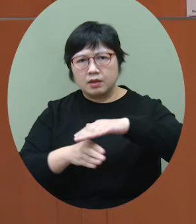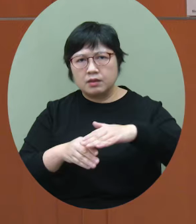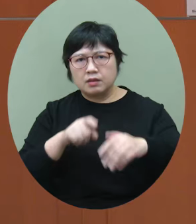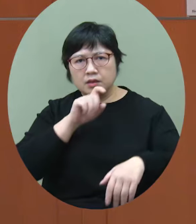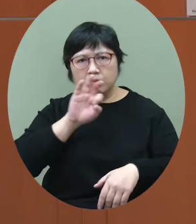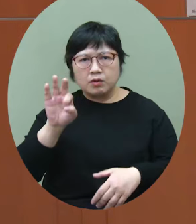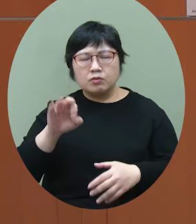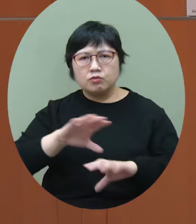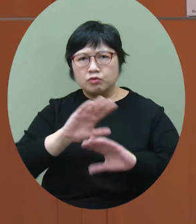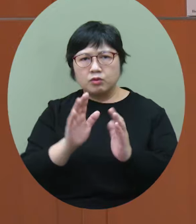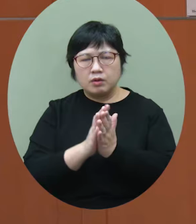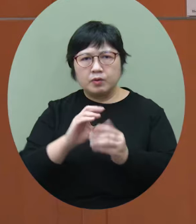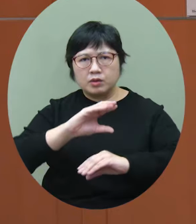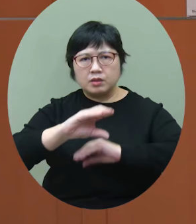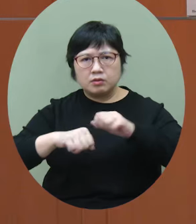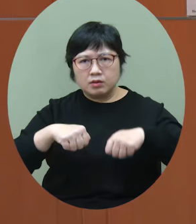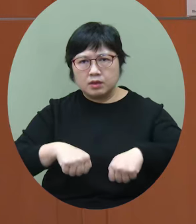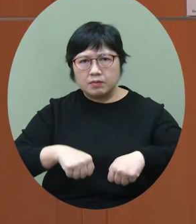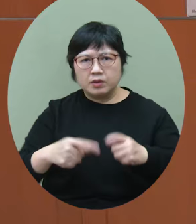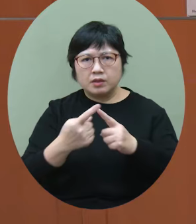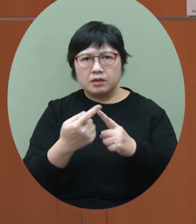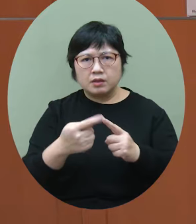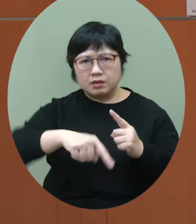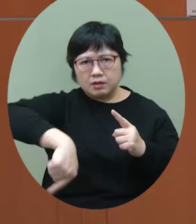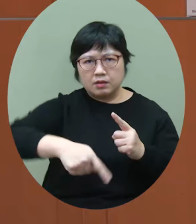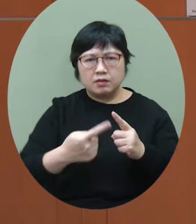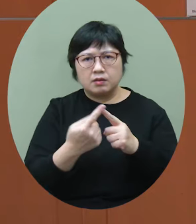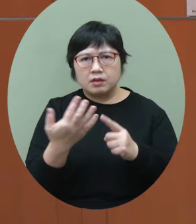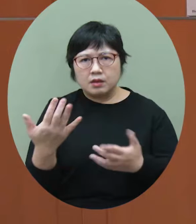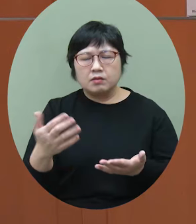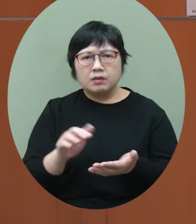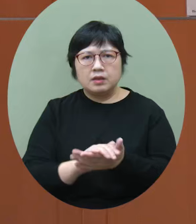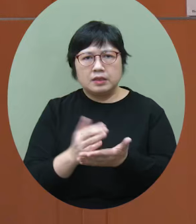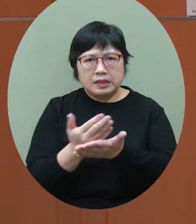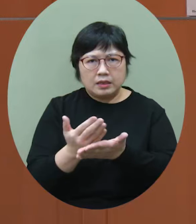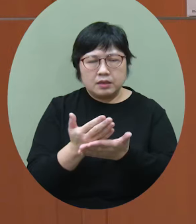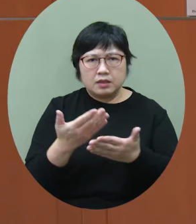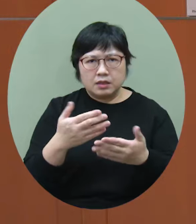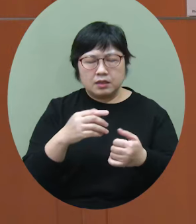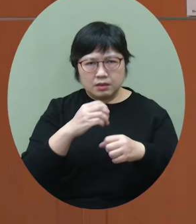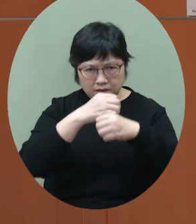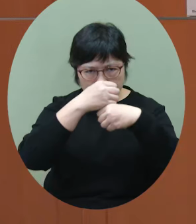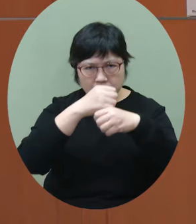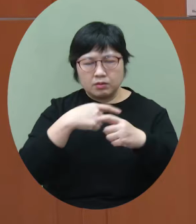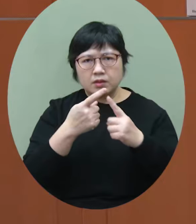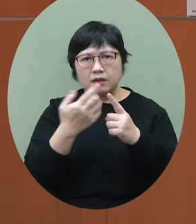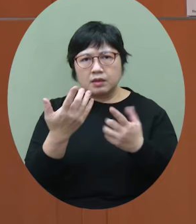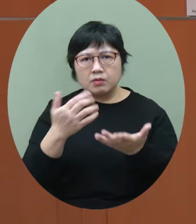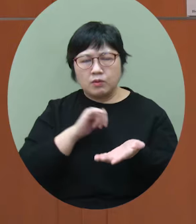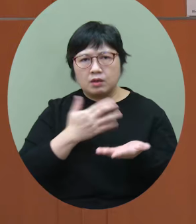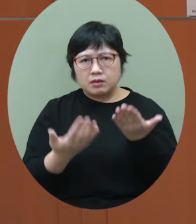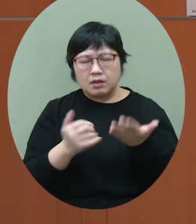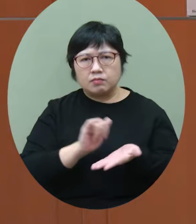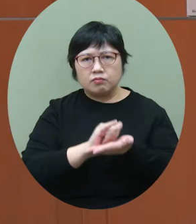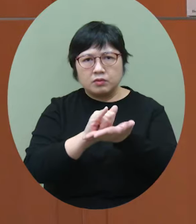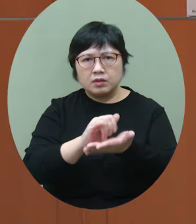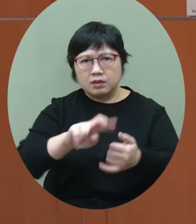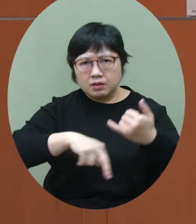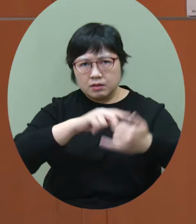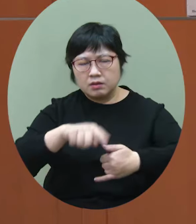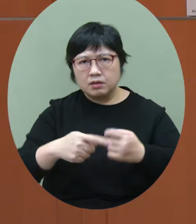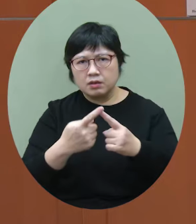道有多少人，有多少人已經接受過測試或者是送去檢疫呢？第三個問題就是想問 HA